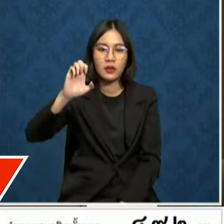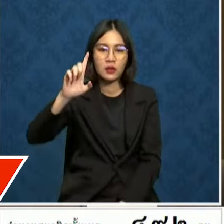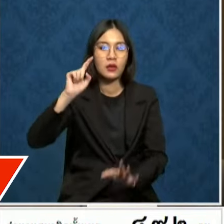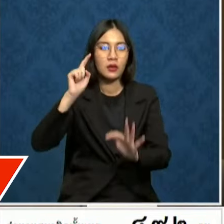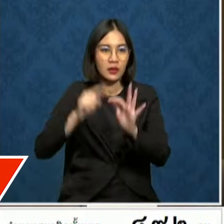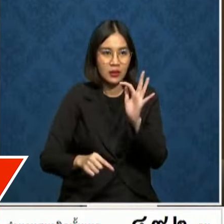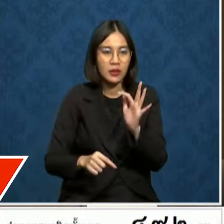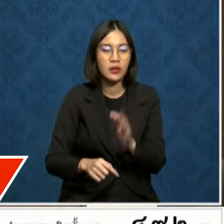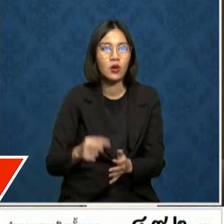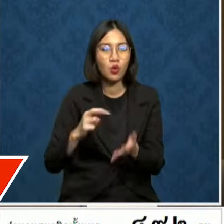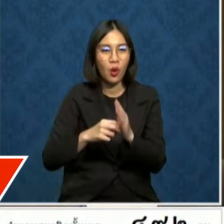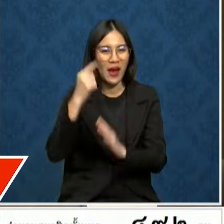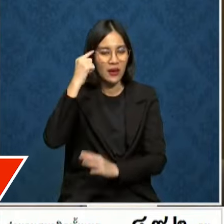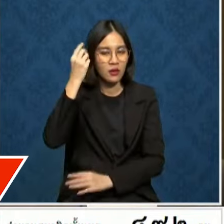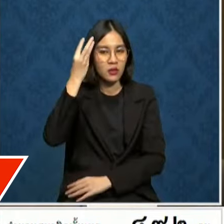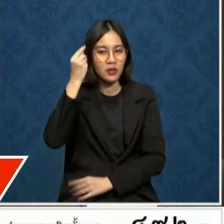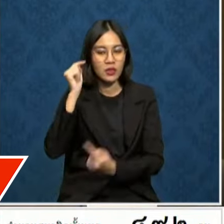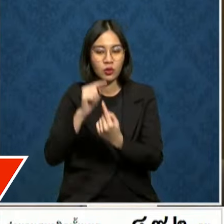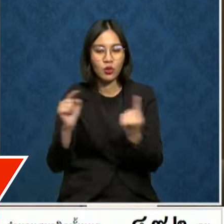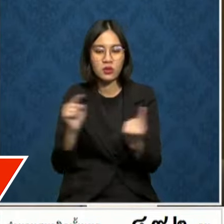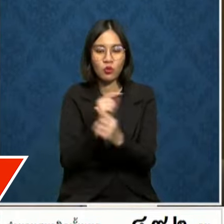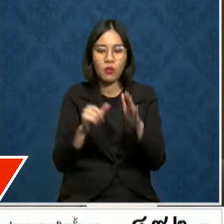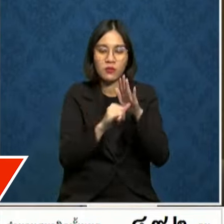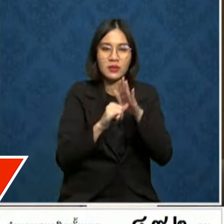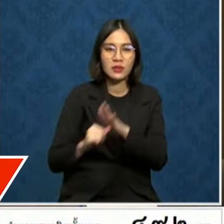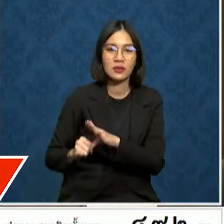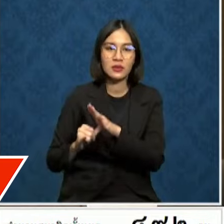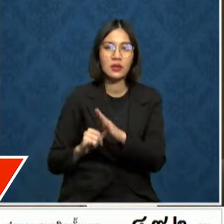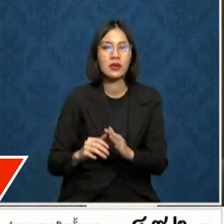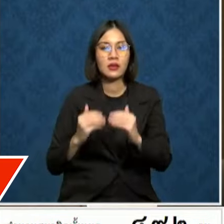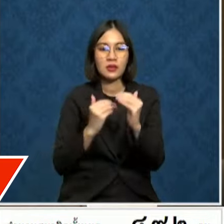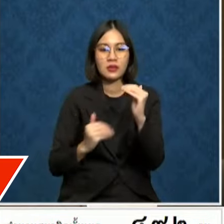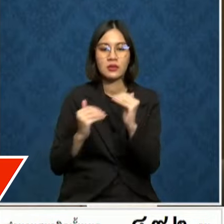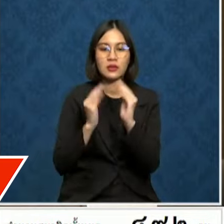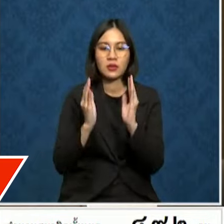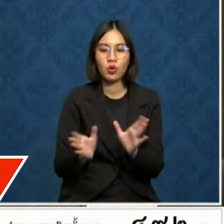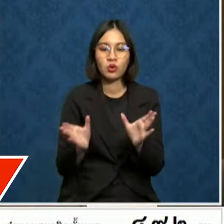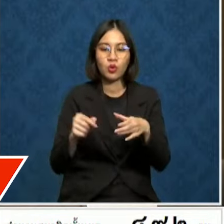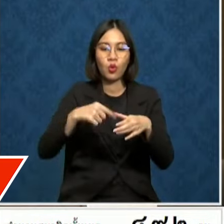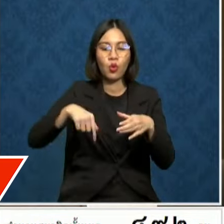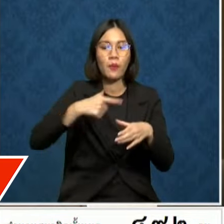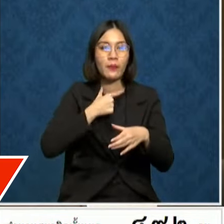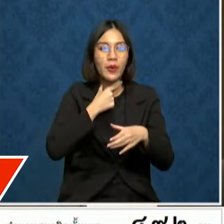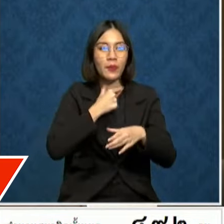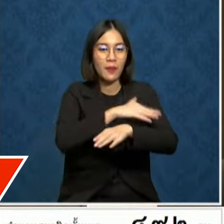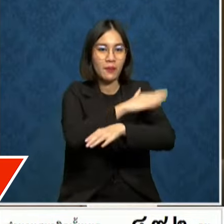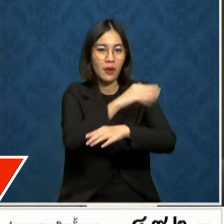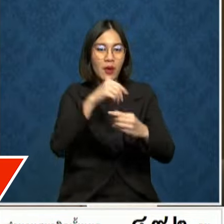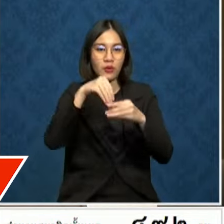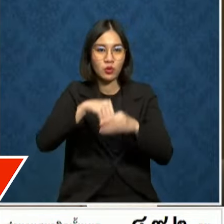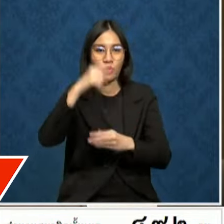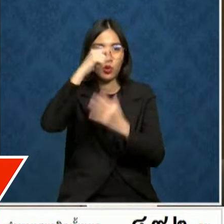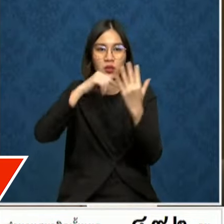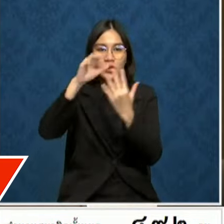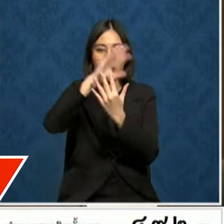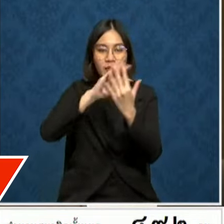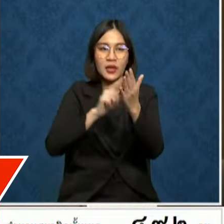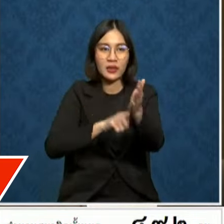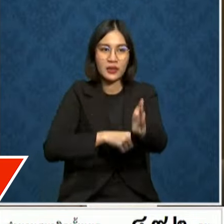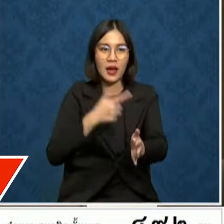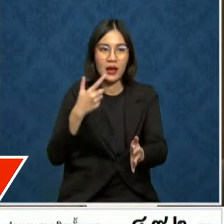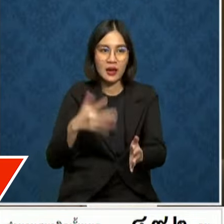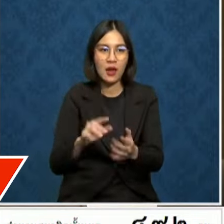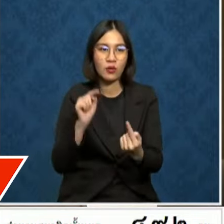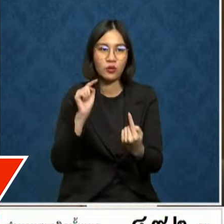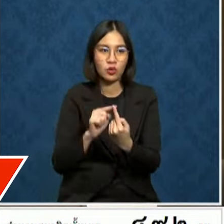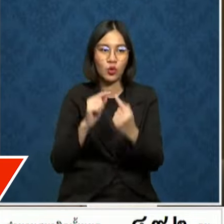อุทาหรณ์ให้แก่สังคมไทยที่ริดรอนสิทธิของพี่น้องชาวชาติพันธุ์ที่อยู่ในประเทศไทยมาตั้งแต่บรรพบุรุษค่ะอ้าง